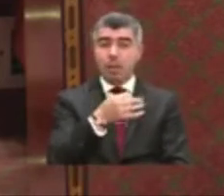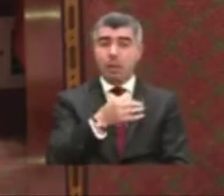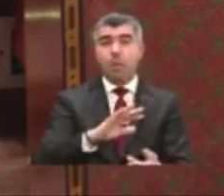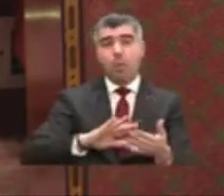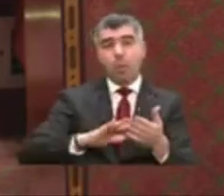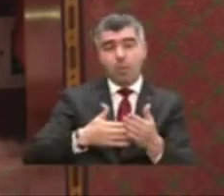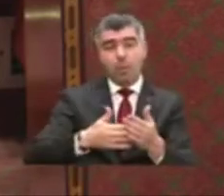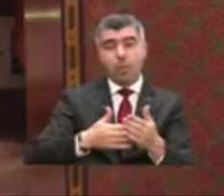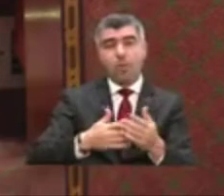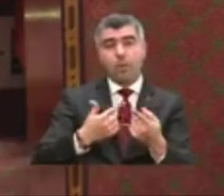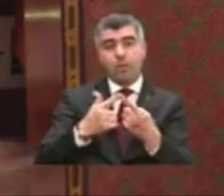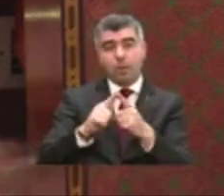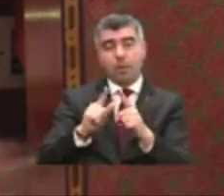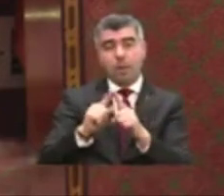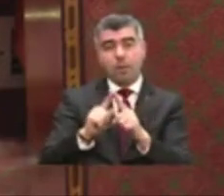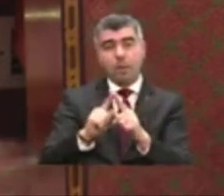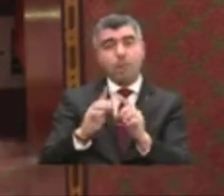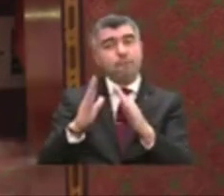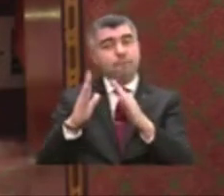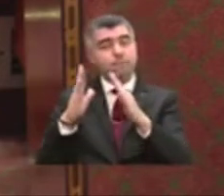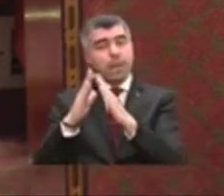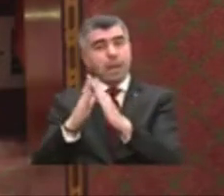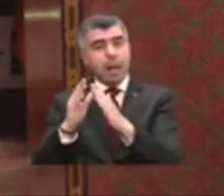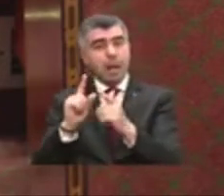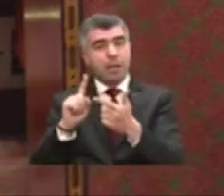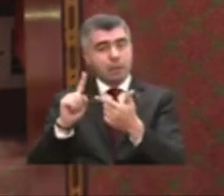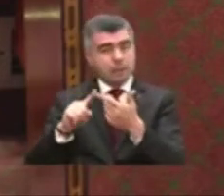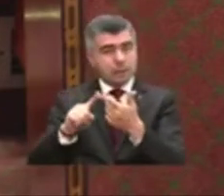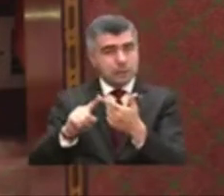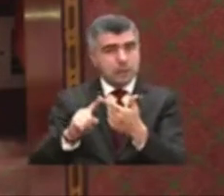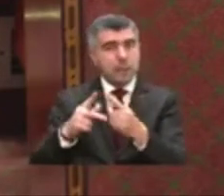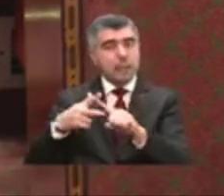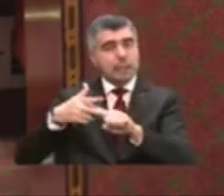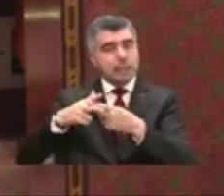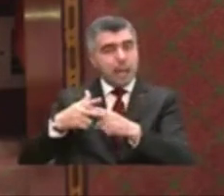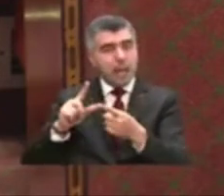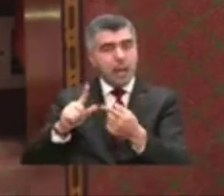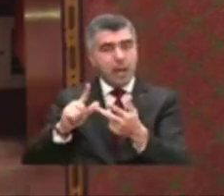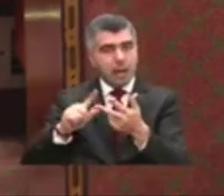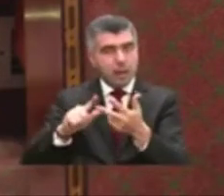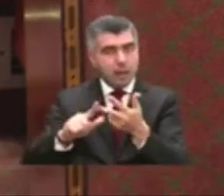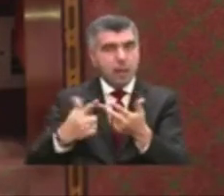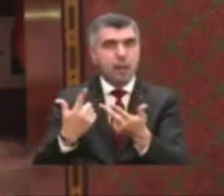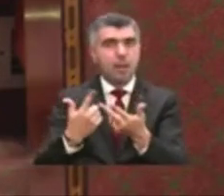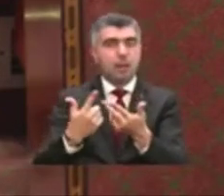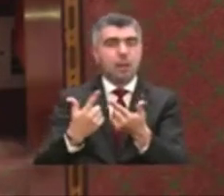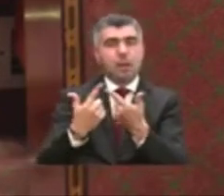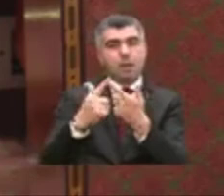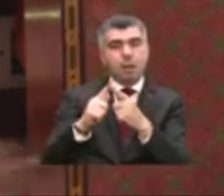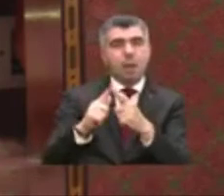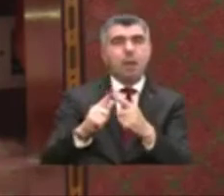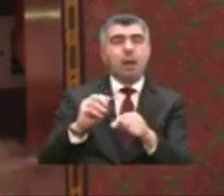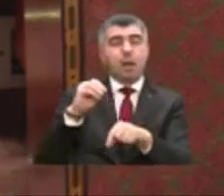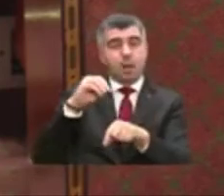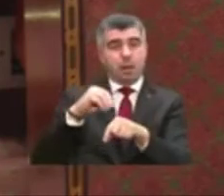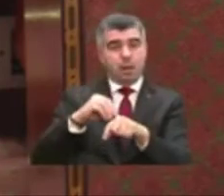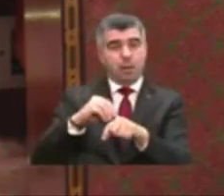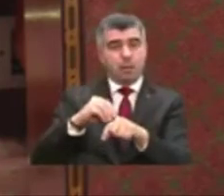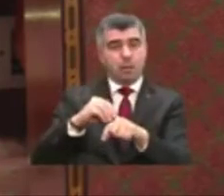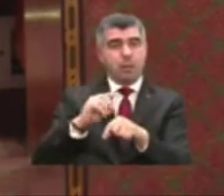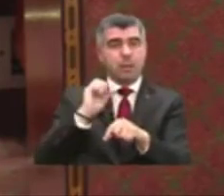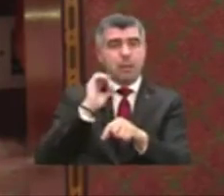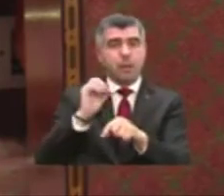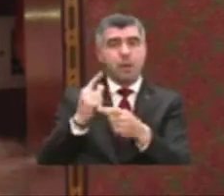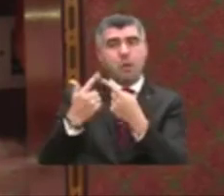مرتبط بالأعمال المنزلية وما هو مرتبط بما هو صناعي وما هو مرتبط كذلك